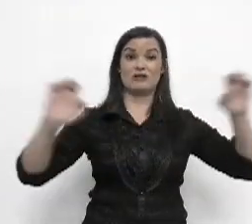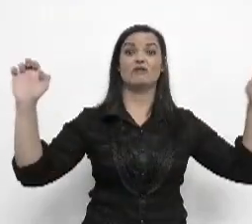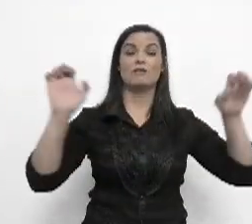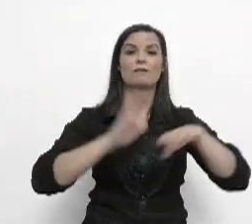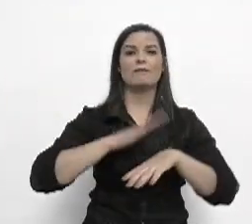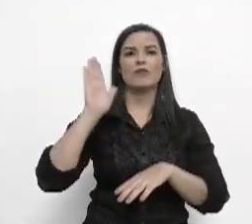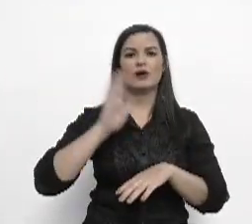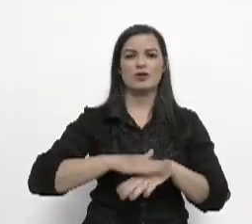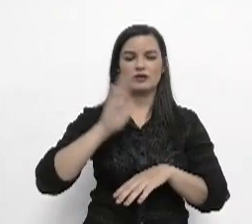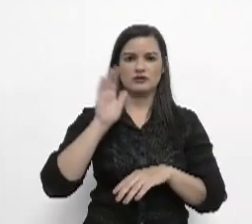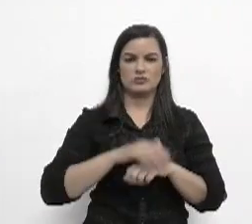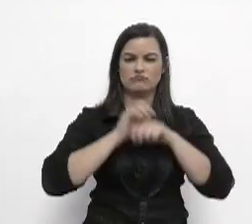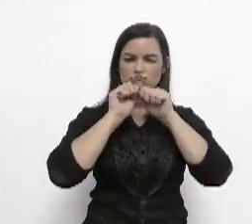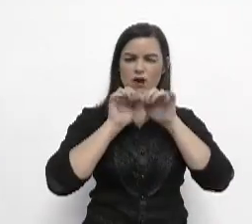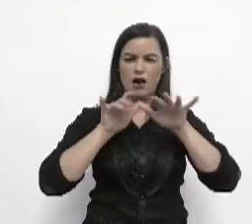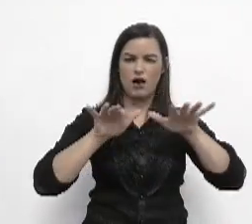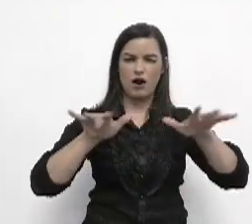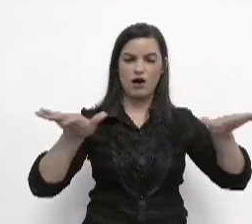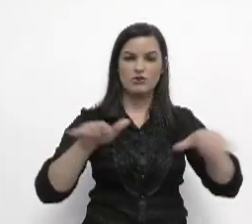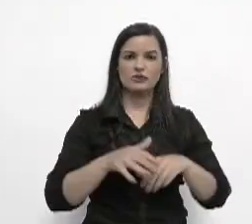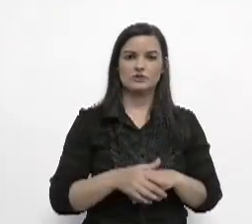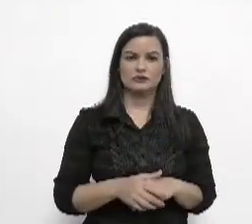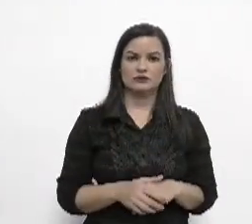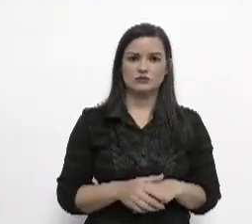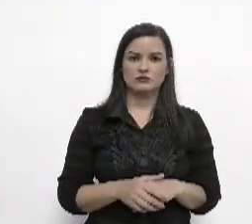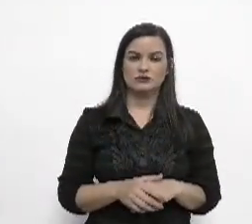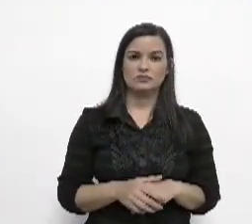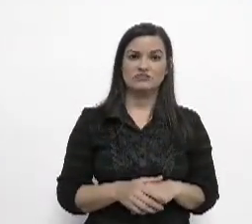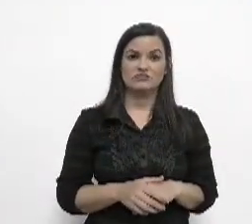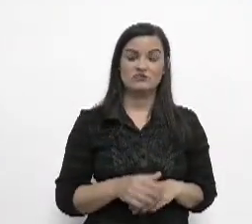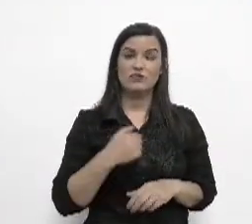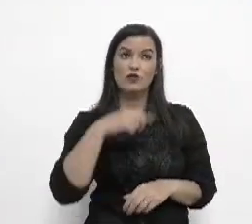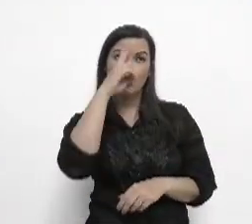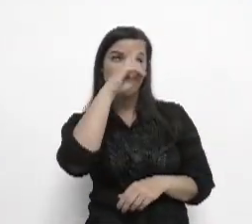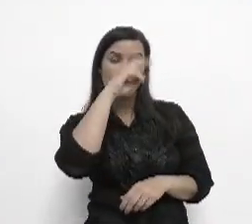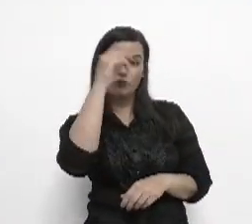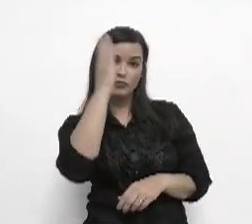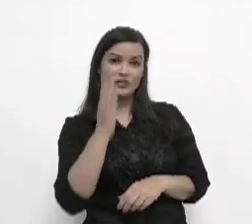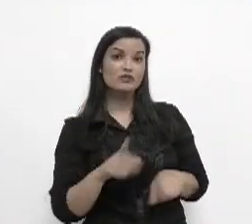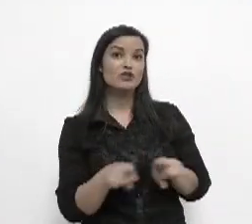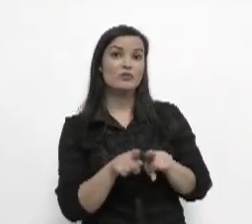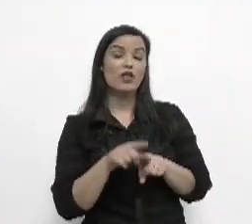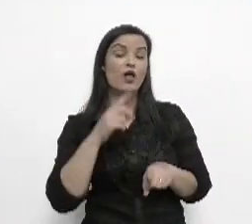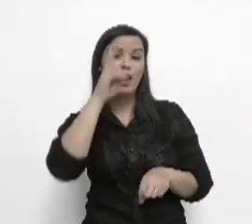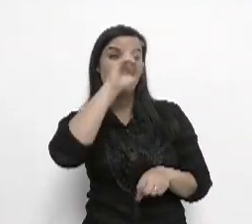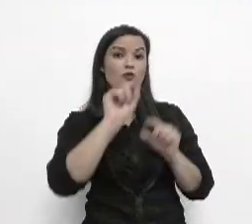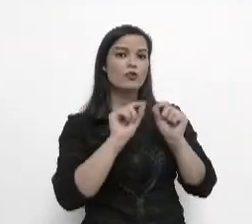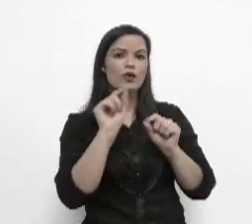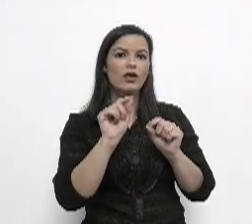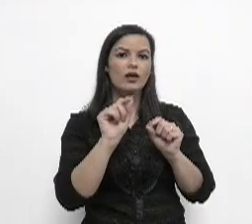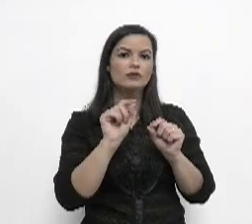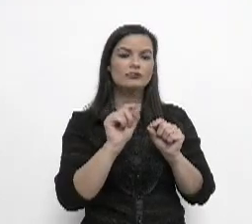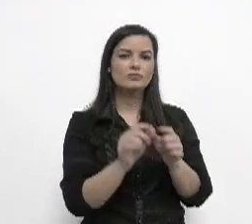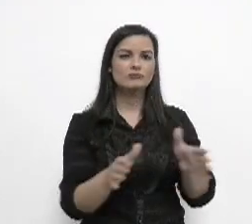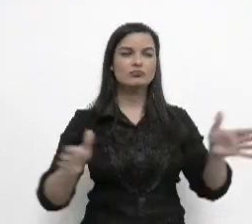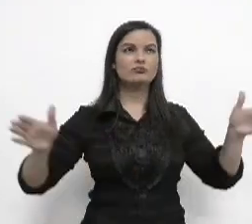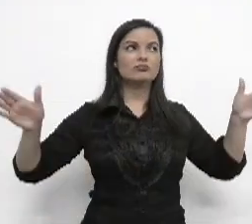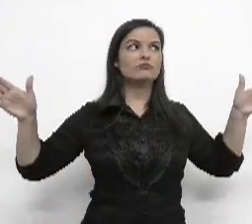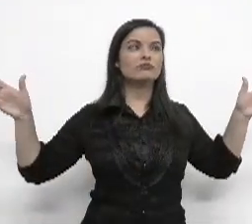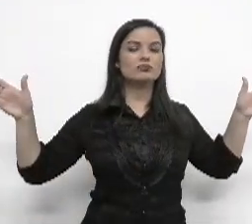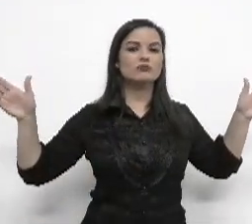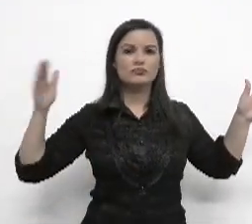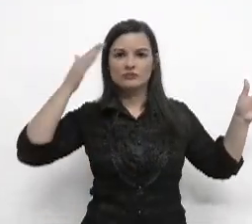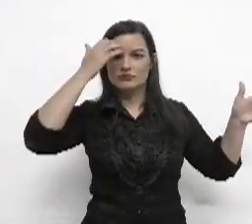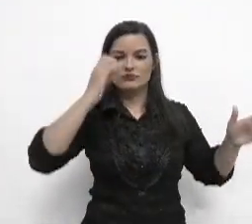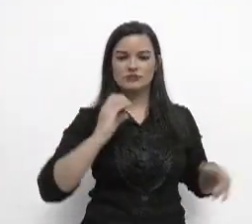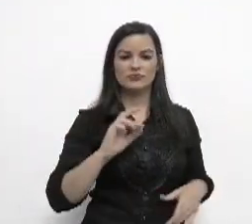또 이 브라질을 생각하면 리오에 있는 예수상을 떠올립니다. Quando eu lembro do Brasil, eu também lembro do Cristo Redentor que está localizado no Rio de Janeiro.